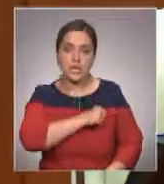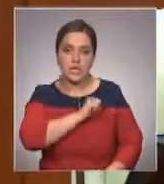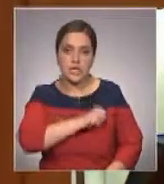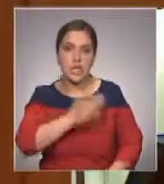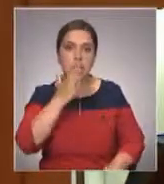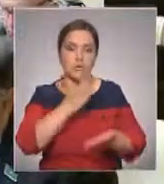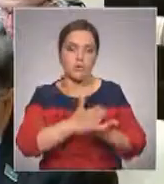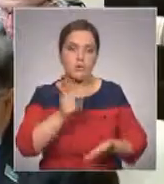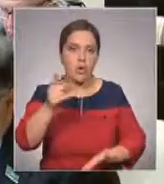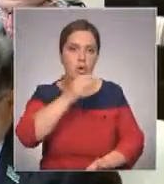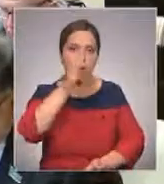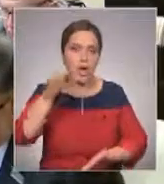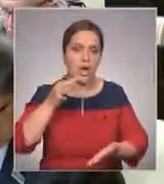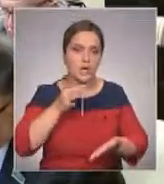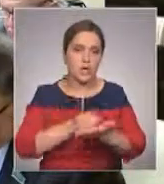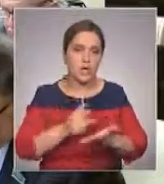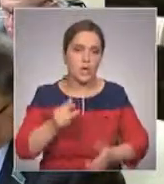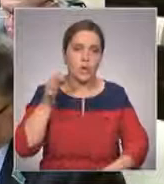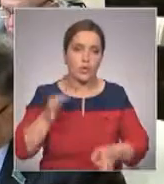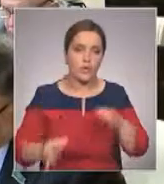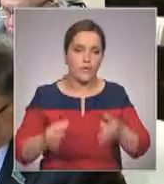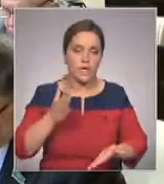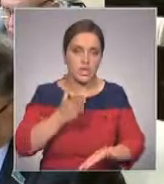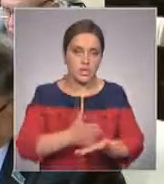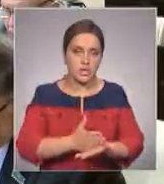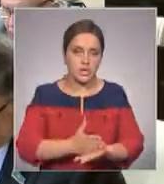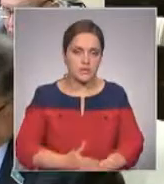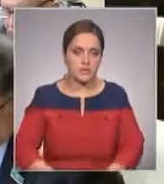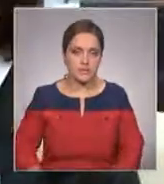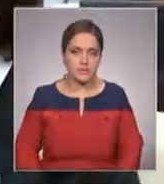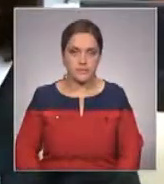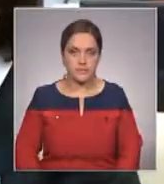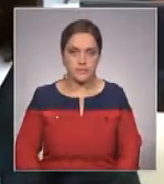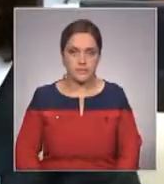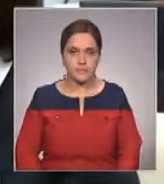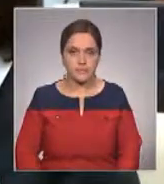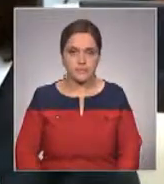от агентов, не несут административной и уголовной ответственности.